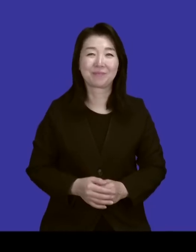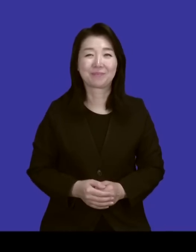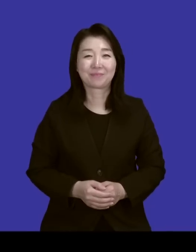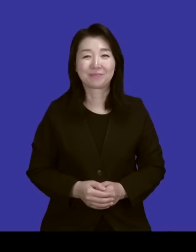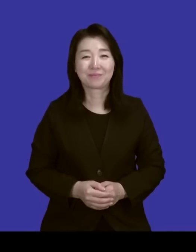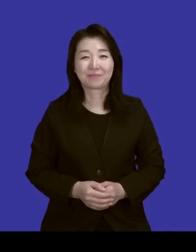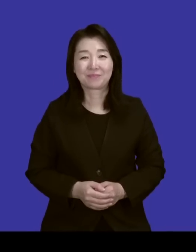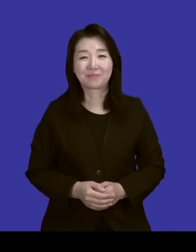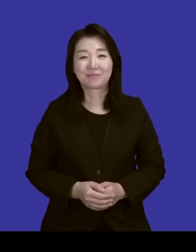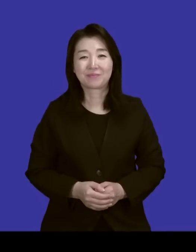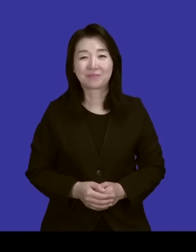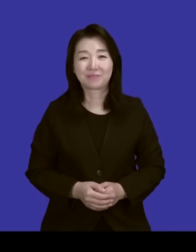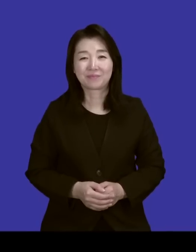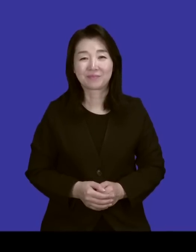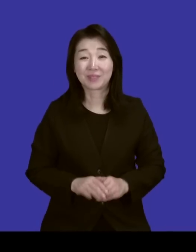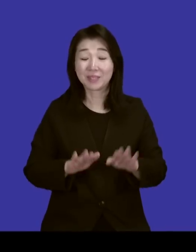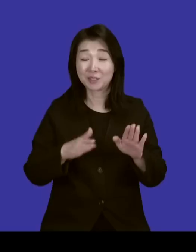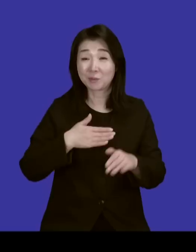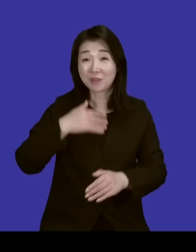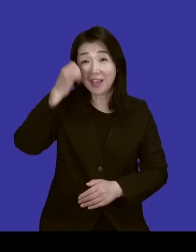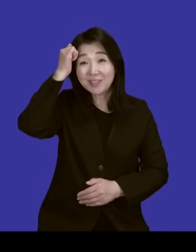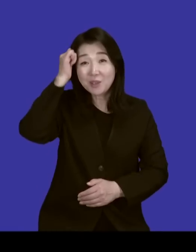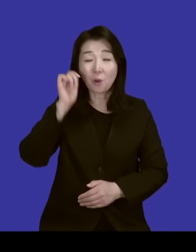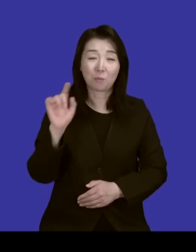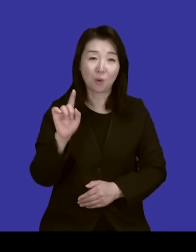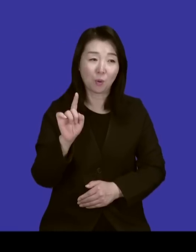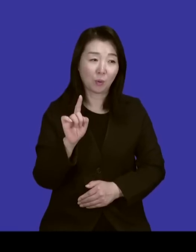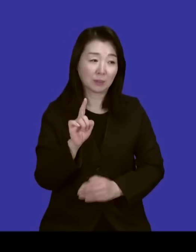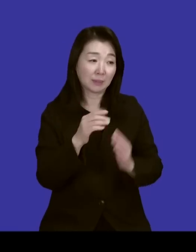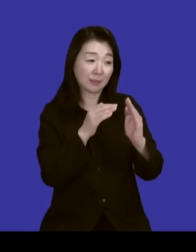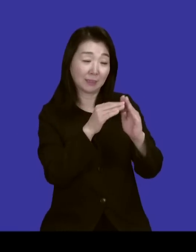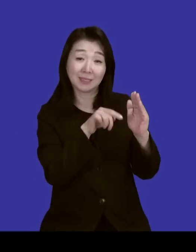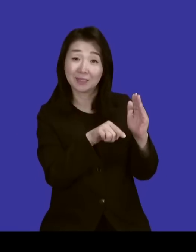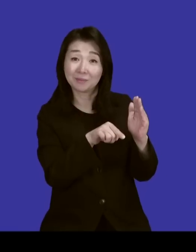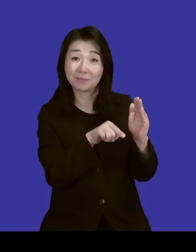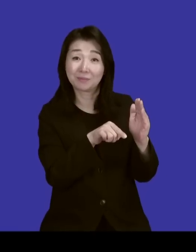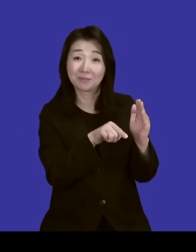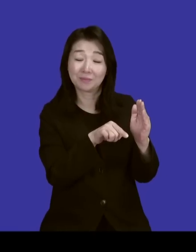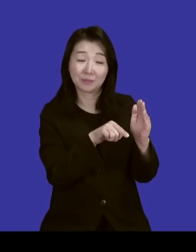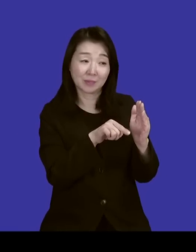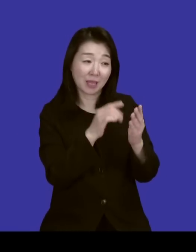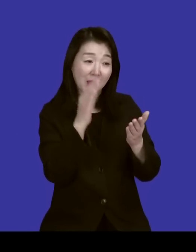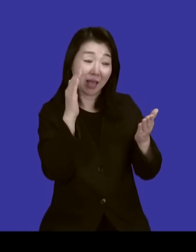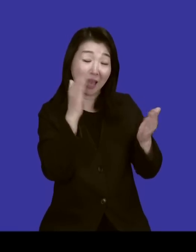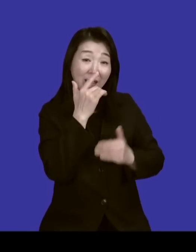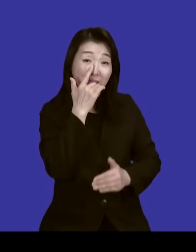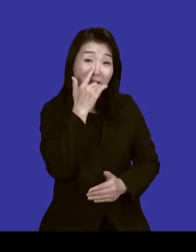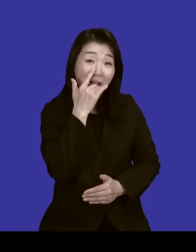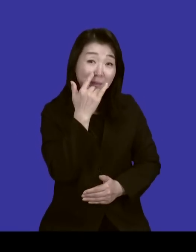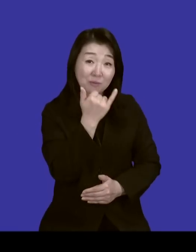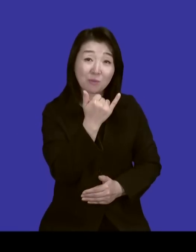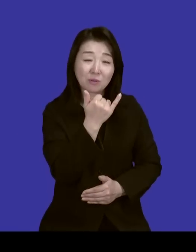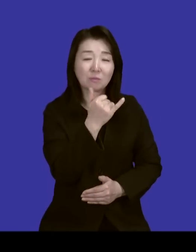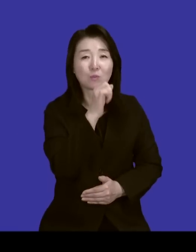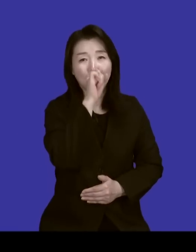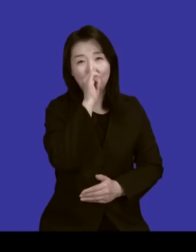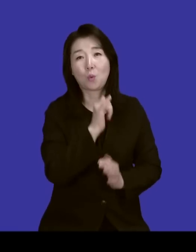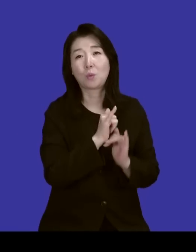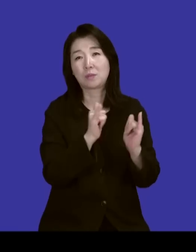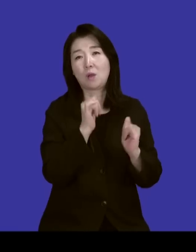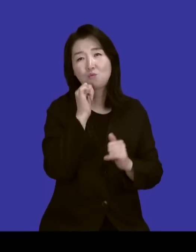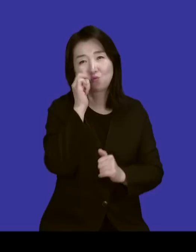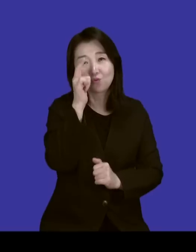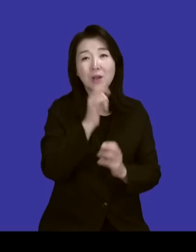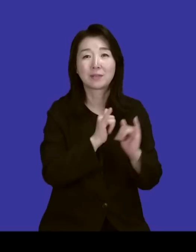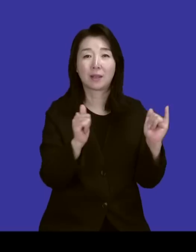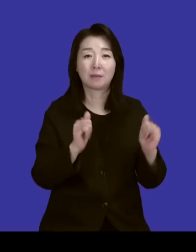그 지금도 기억 속에 또 그 집에 그 학생의 아버지 어머니 참 좋으신 분이고 훌륭한